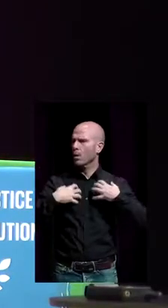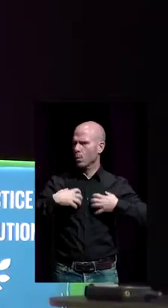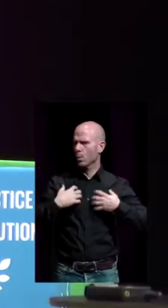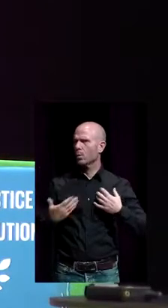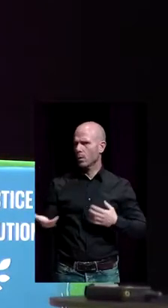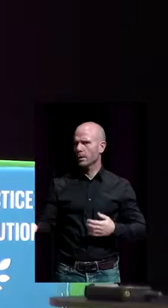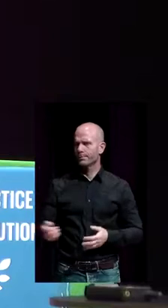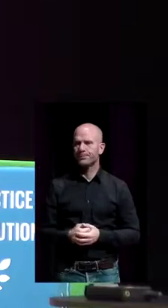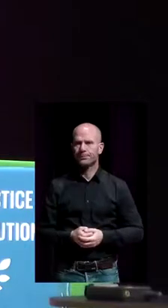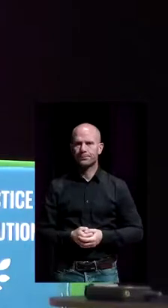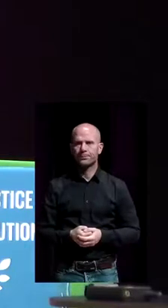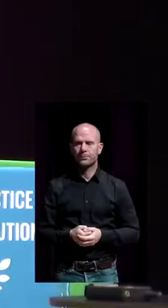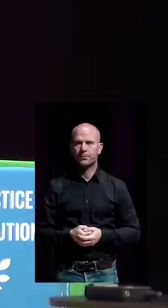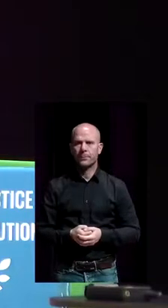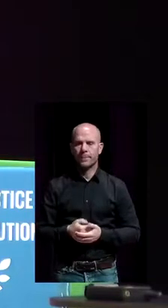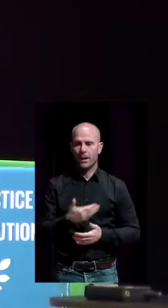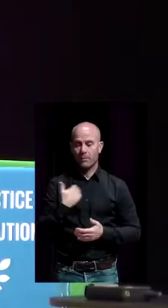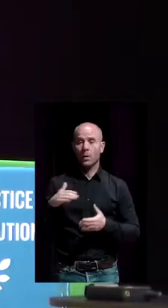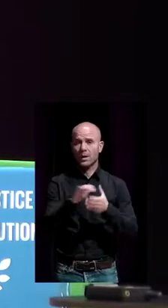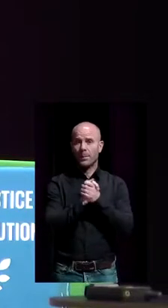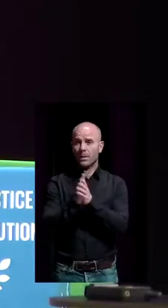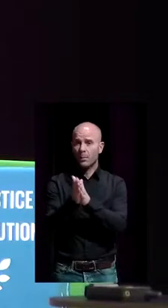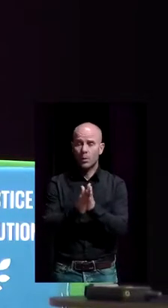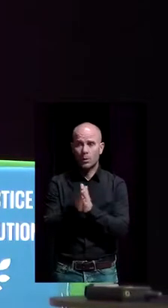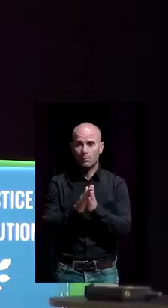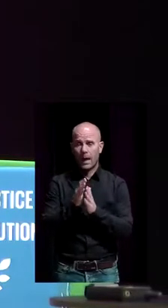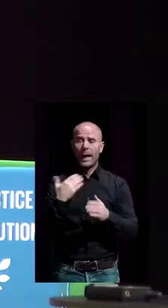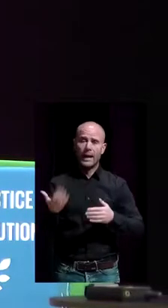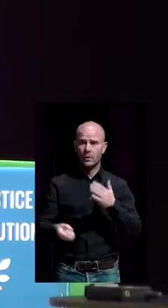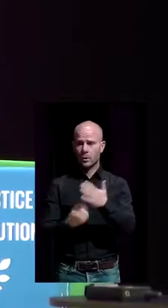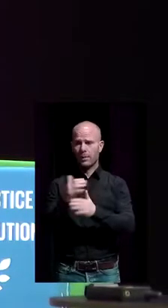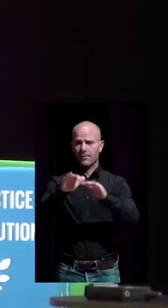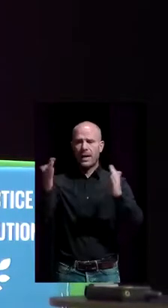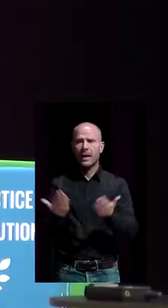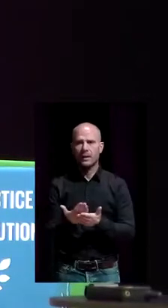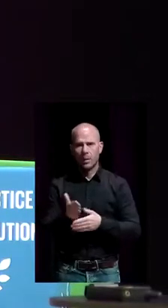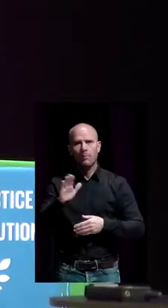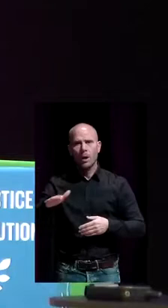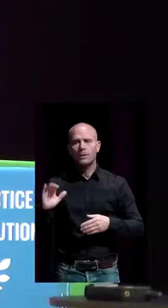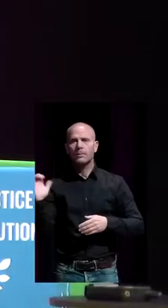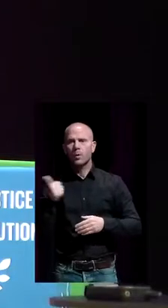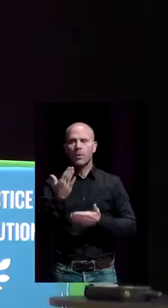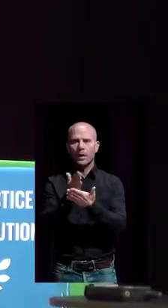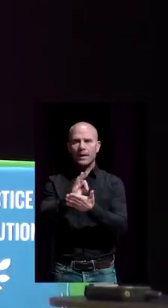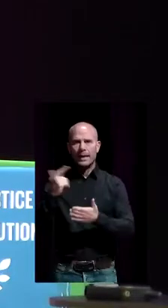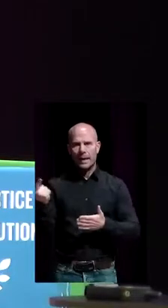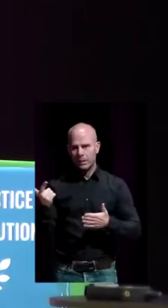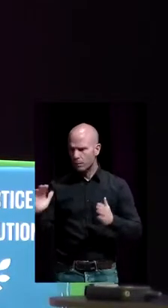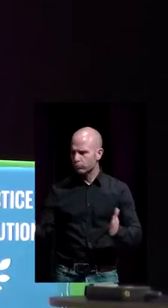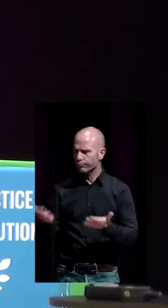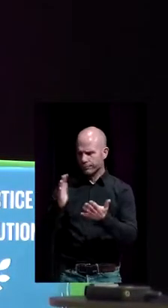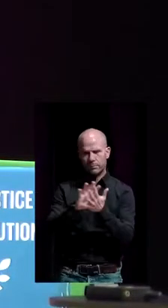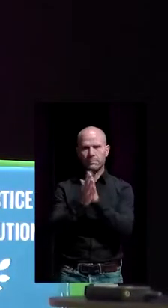uppvärmning. Vår gemensamma utmaning är att skapa en värld där barns behov och rättigheter blir